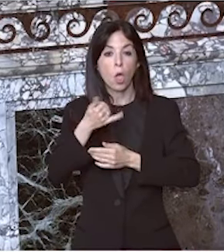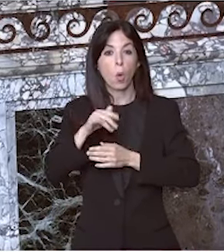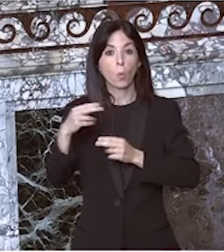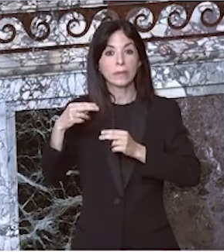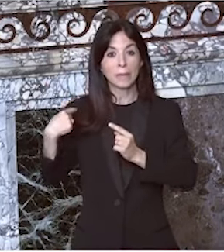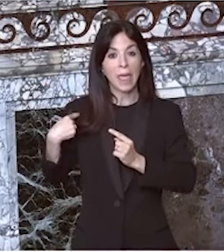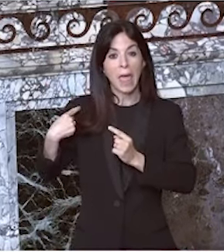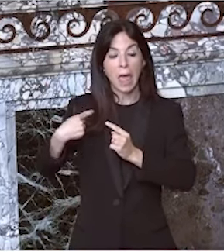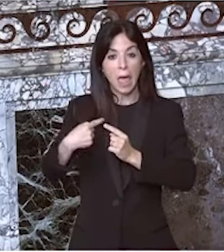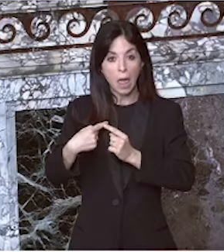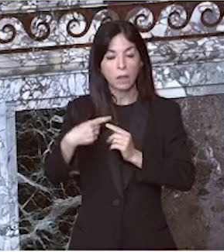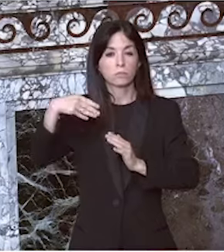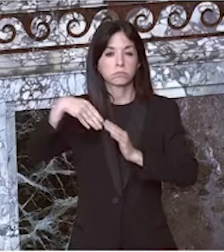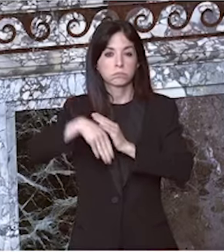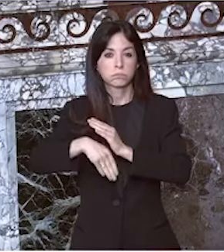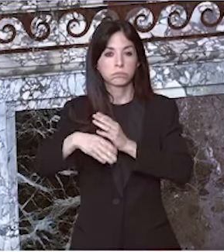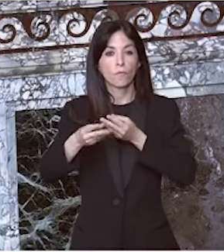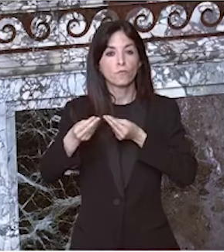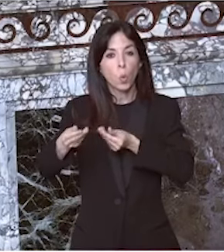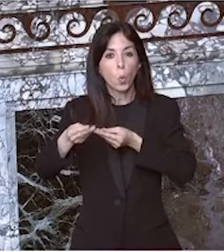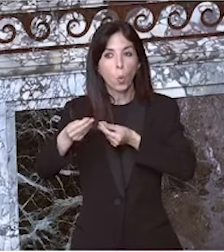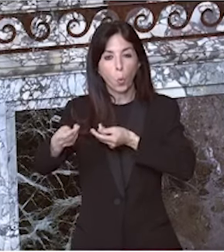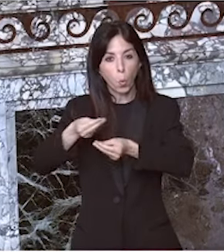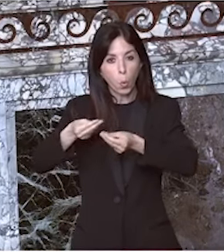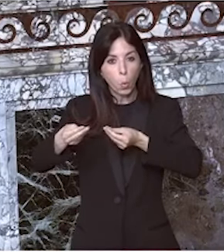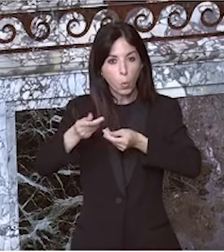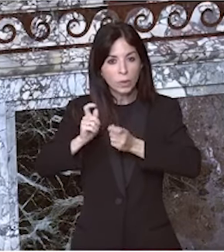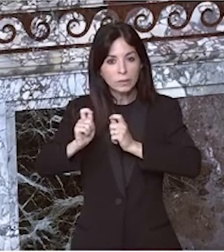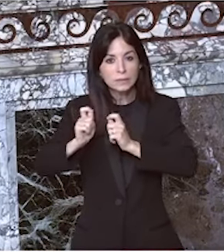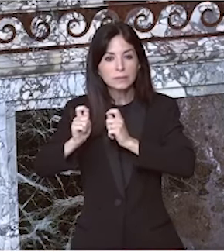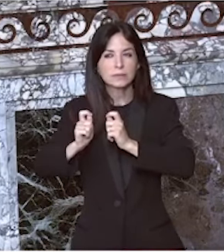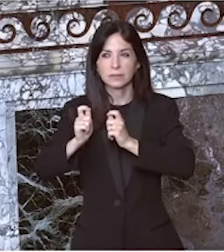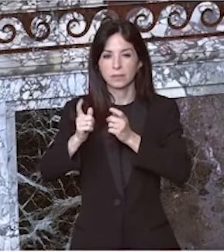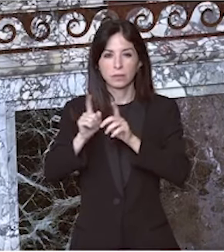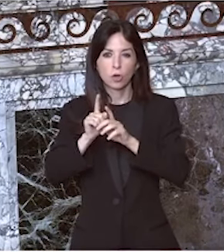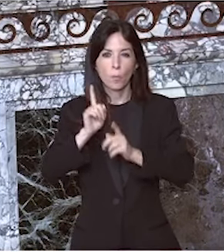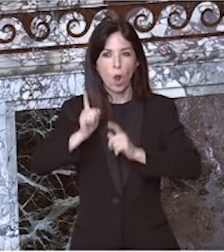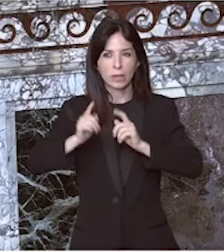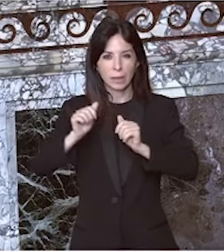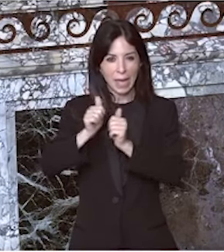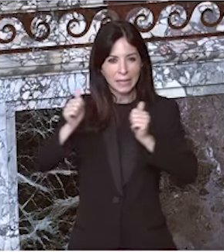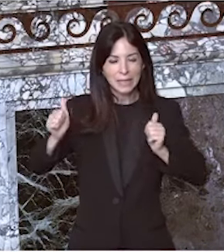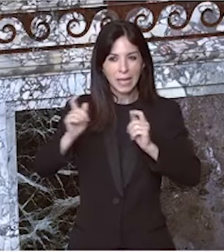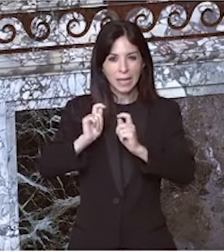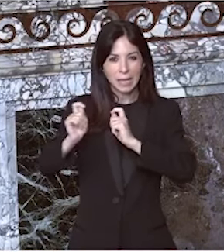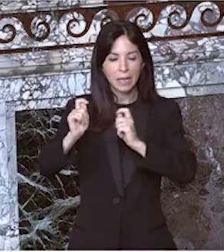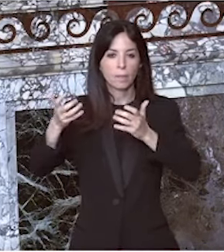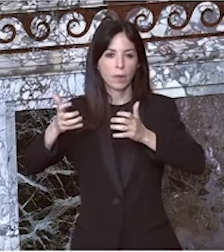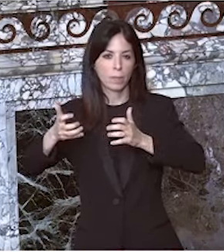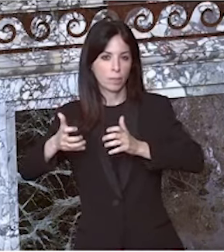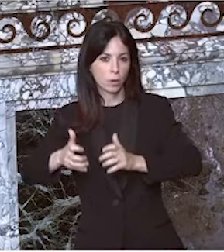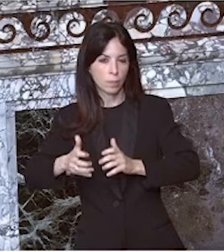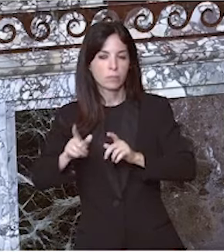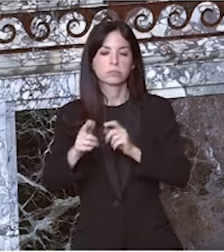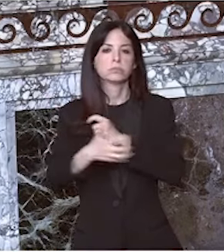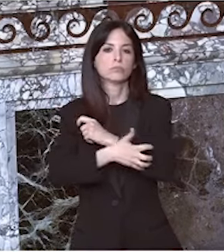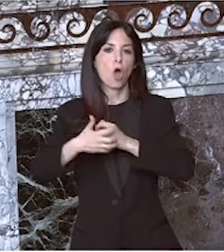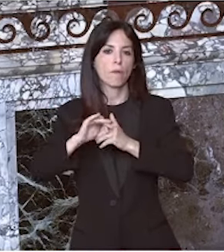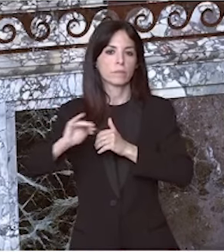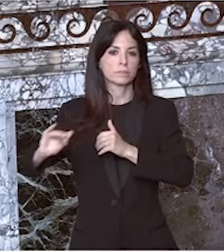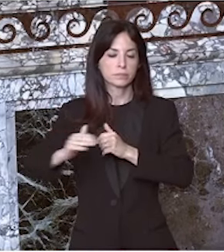anni si è assistito a un calo dei flussi tra paesi politicamente distanti e all'emarginazione di quelli più poveri.